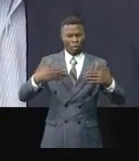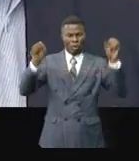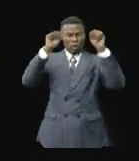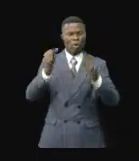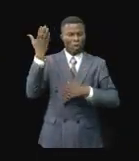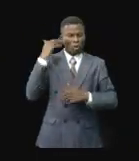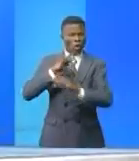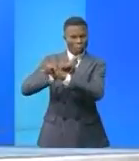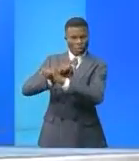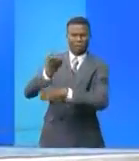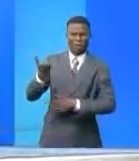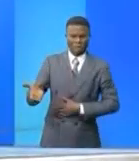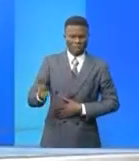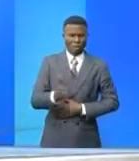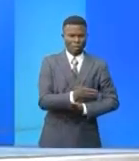sauvegardé.